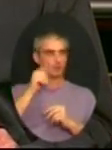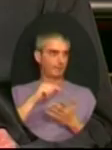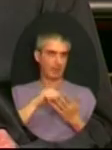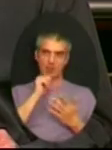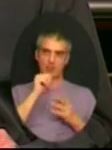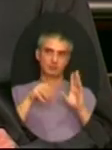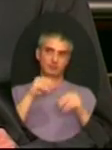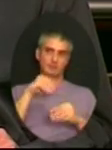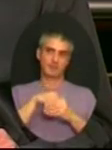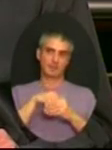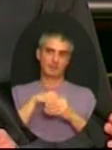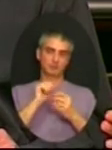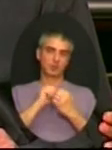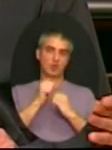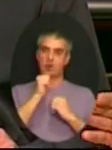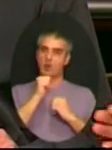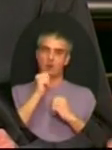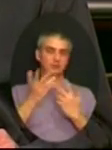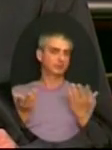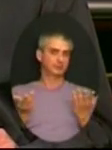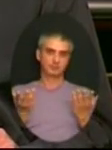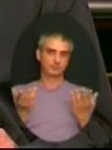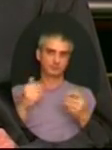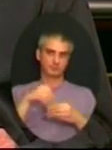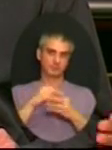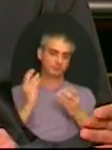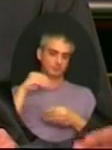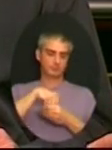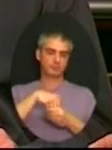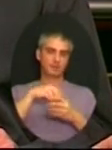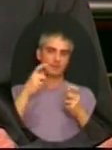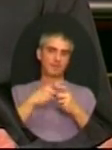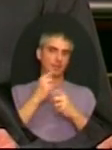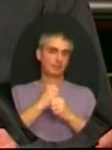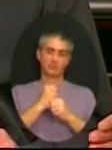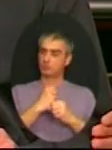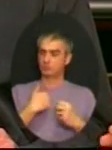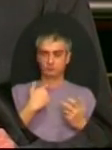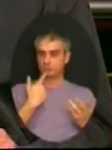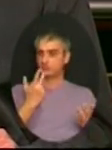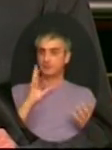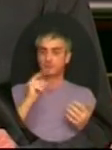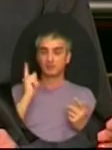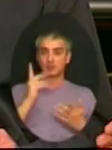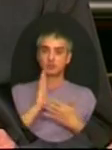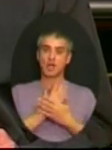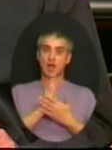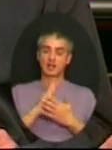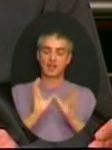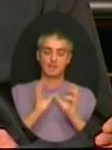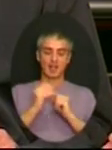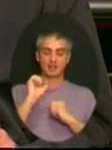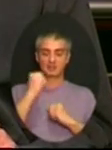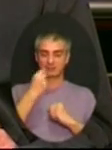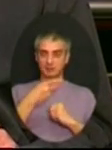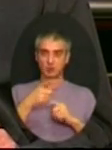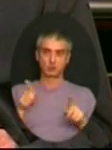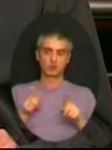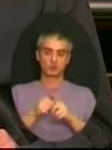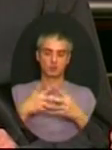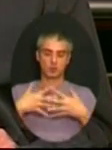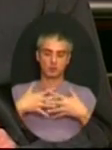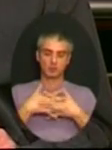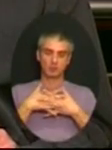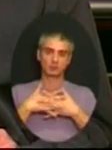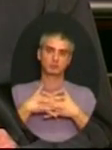רוצים פריימריז, או שאתם לא רוצים להתאמה בתור מפלגת העבודה. אני לא אומרת דבר כזה או אחר, אני אומרת שאם יש החלטה על מחנה ציוני